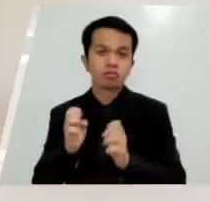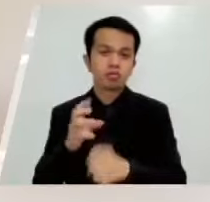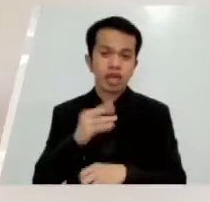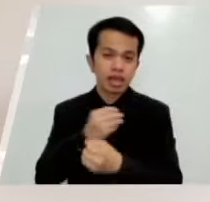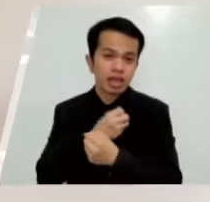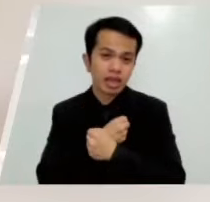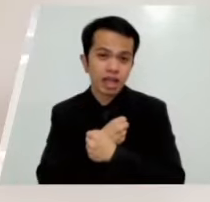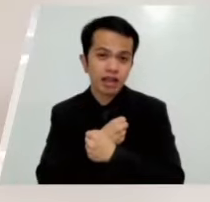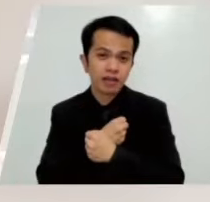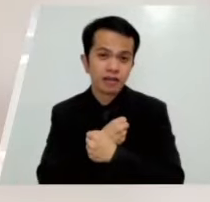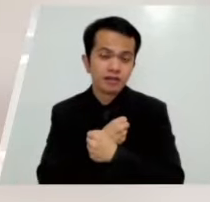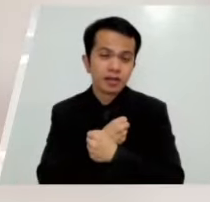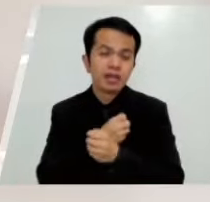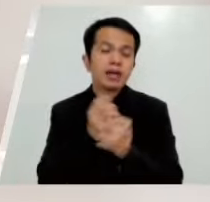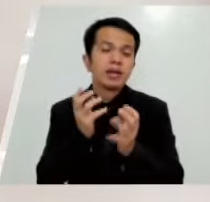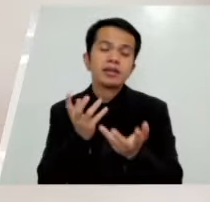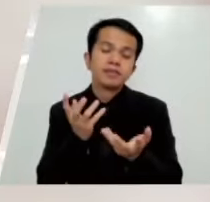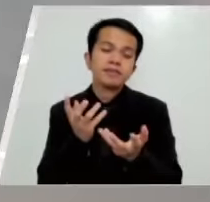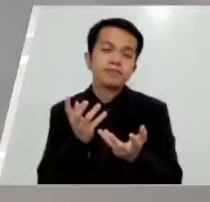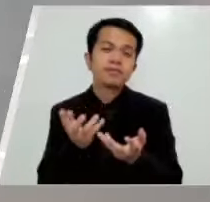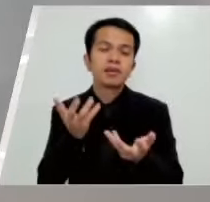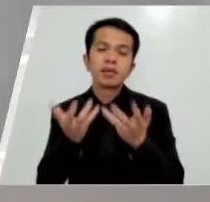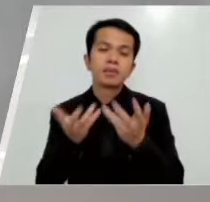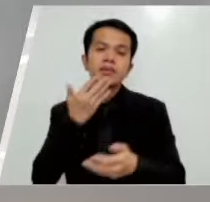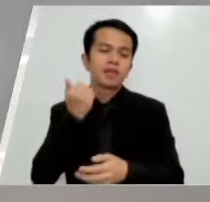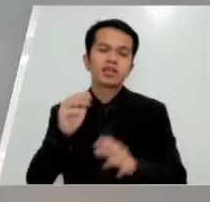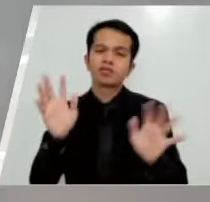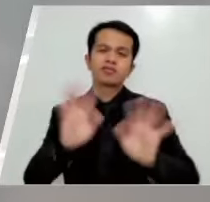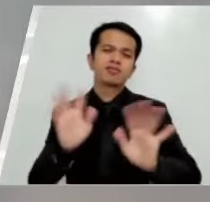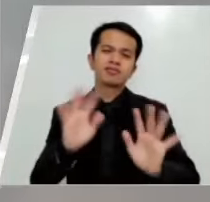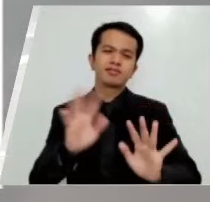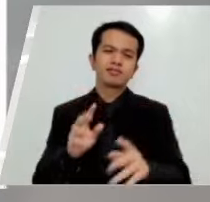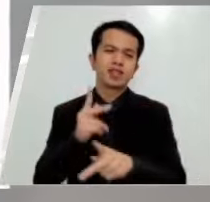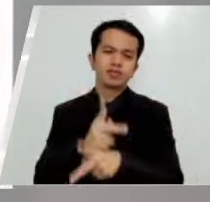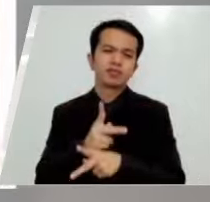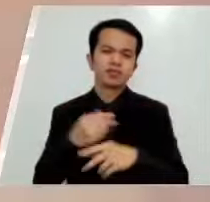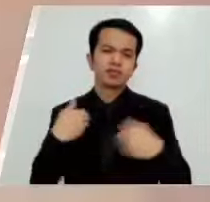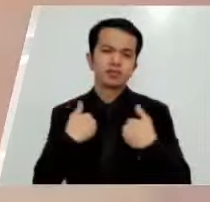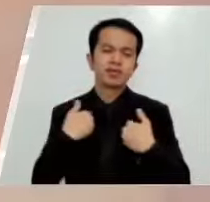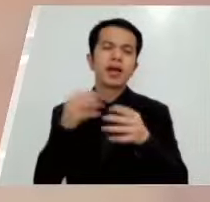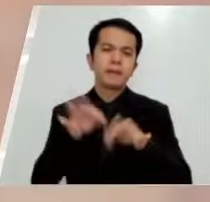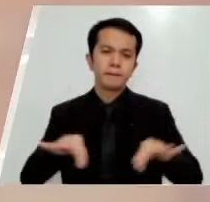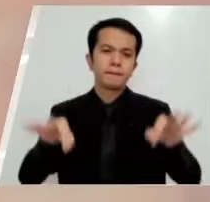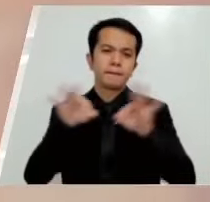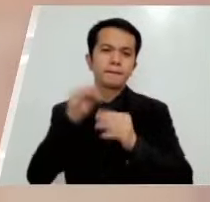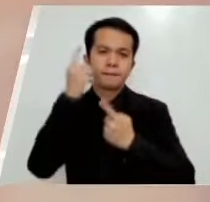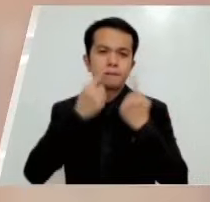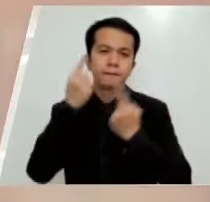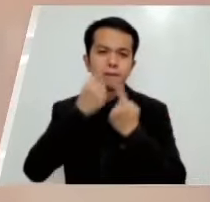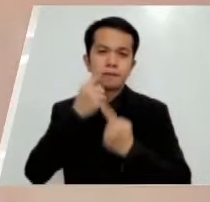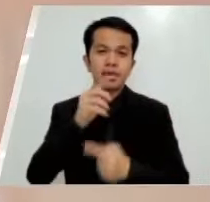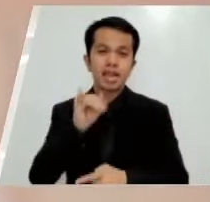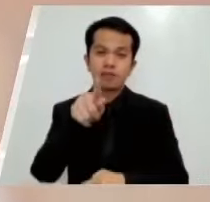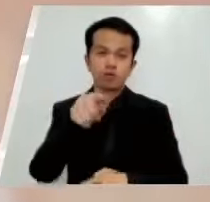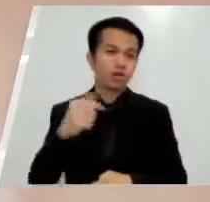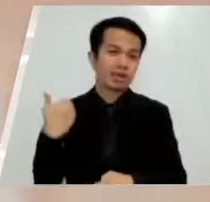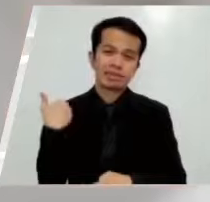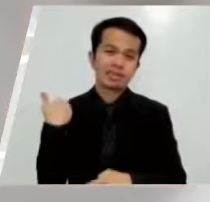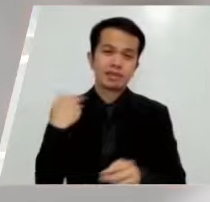deserve, siguro mas mabuti pong huwag na po muna tayong kumuha ng mga pets kung hindi pa tayo ready for the